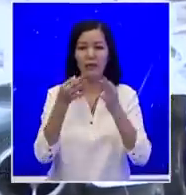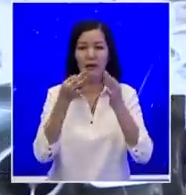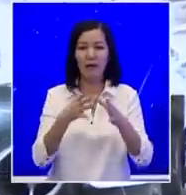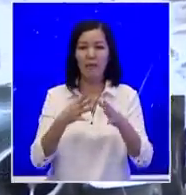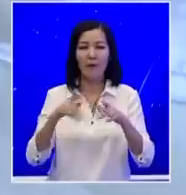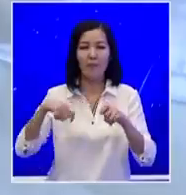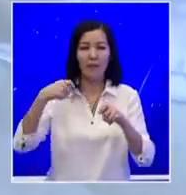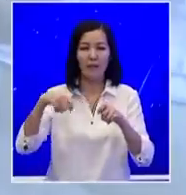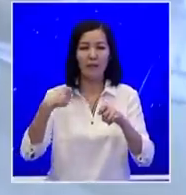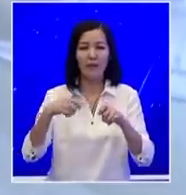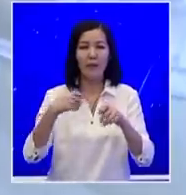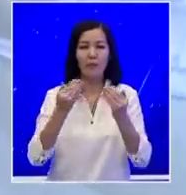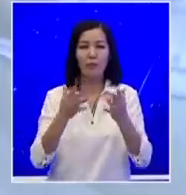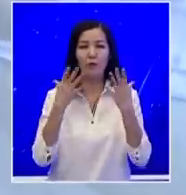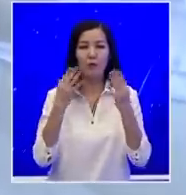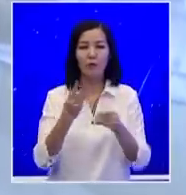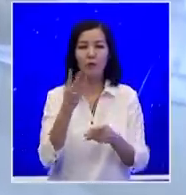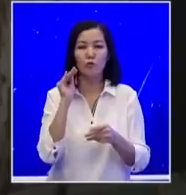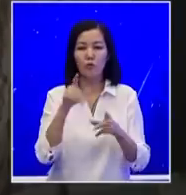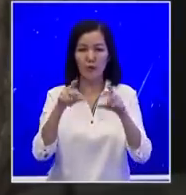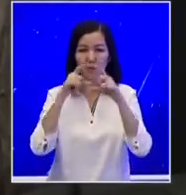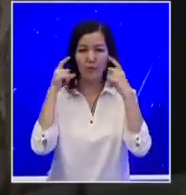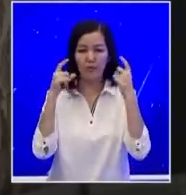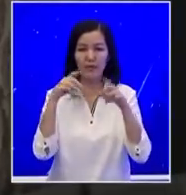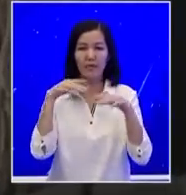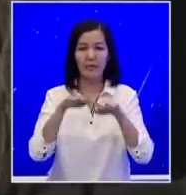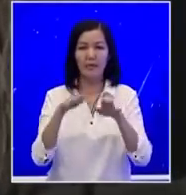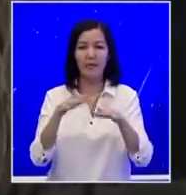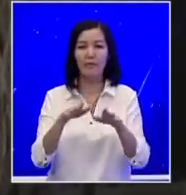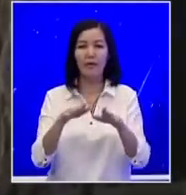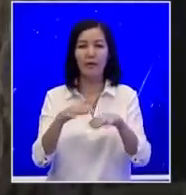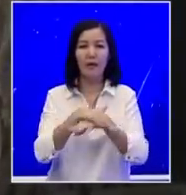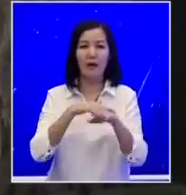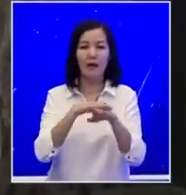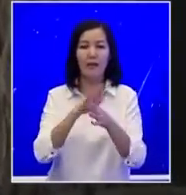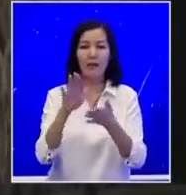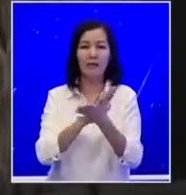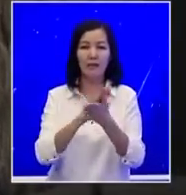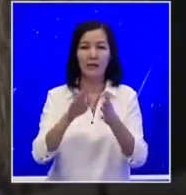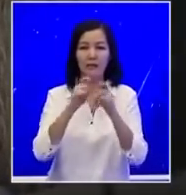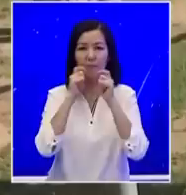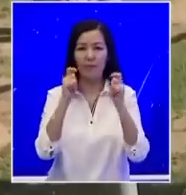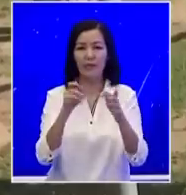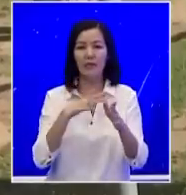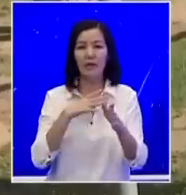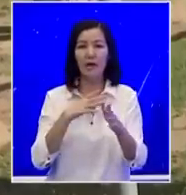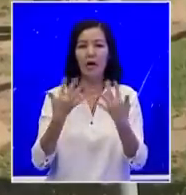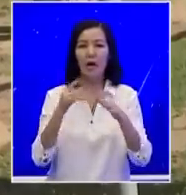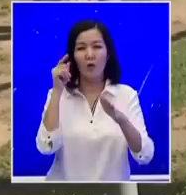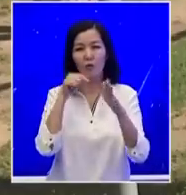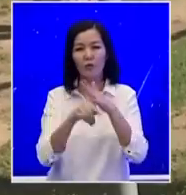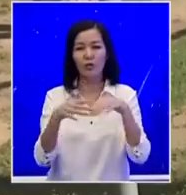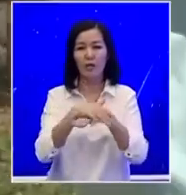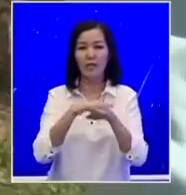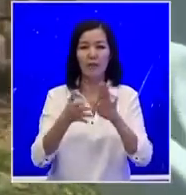тігін машиналарымен ақ бүгінге дейін 3000-нан аса бетперде тігіп тұрғындарға тегін үлестірген. Ал ауыл ішіндегі адам